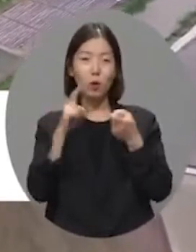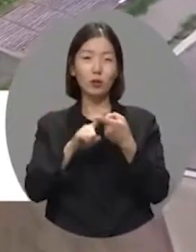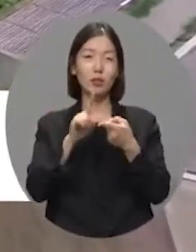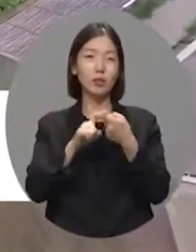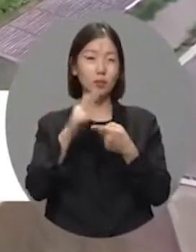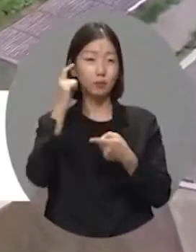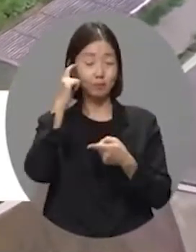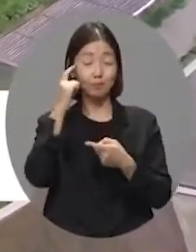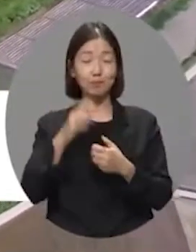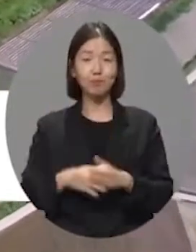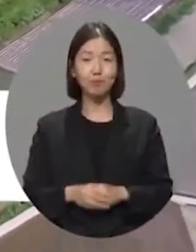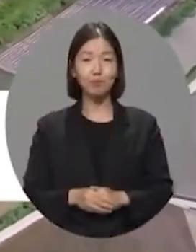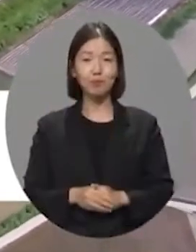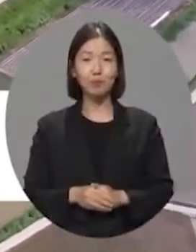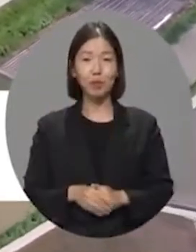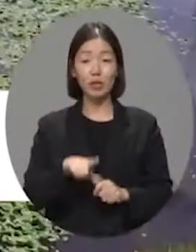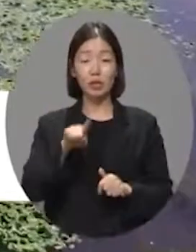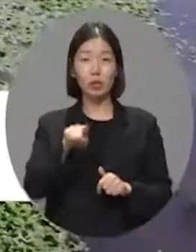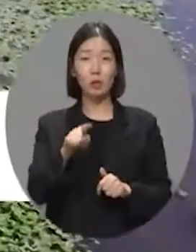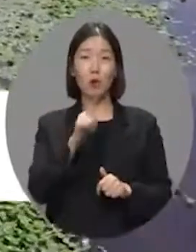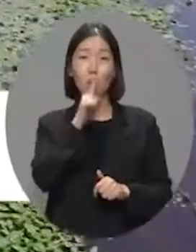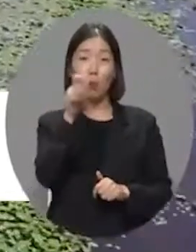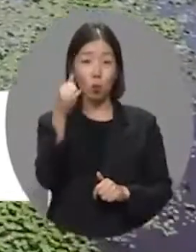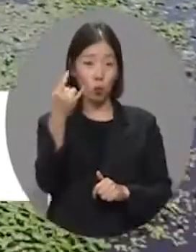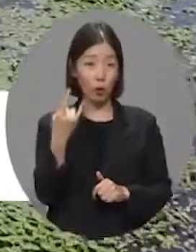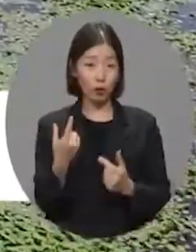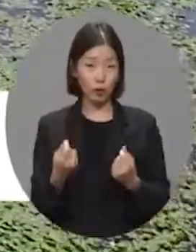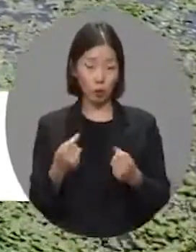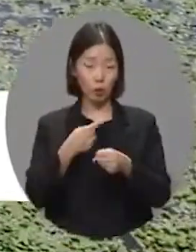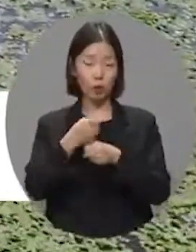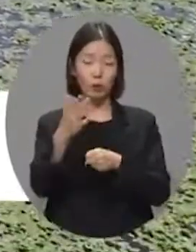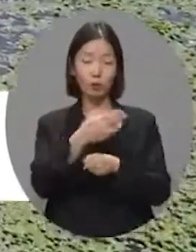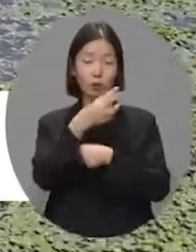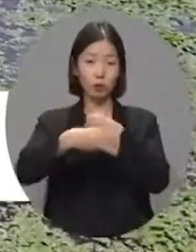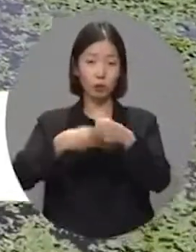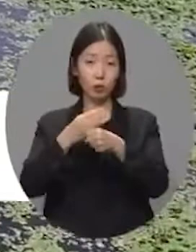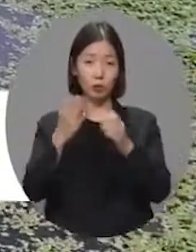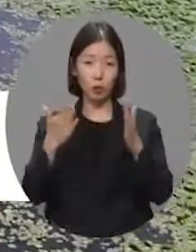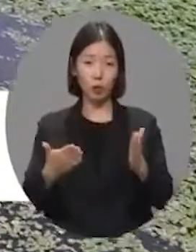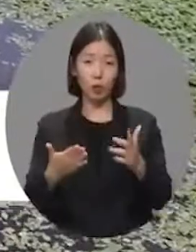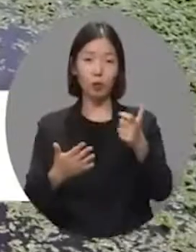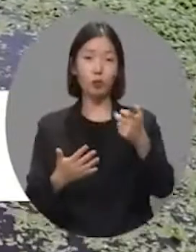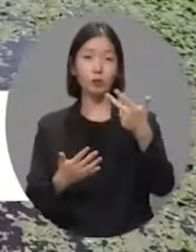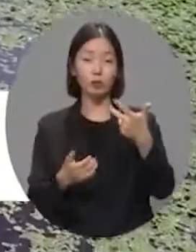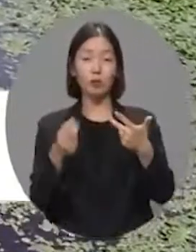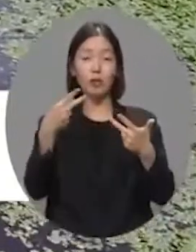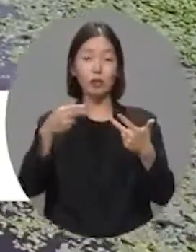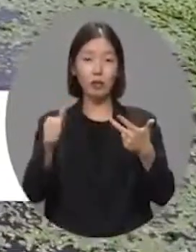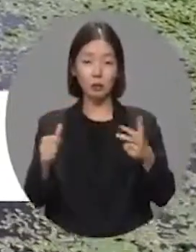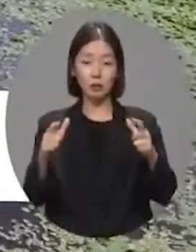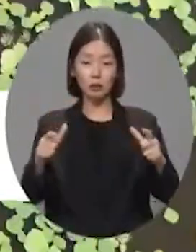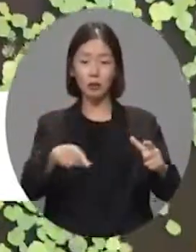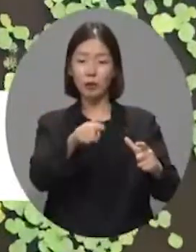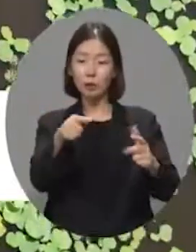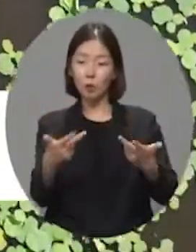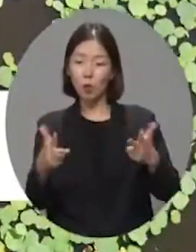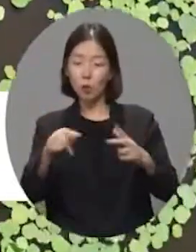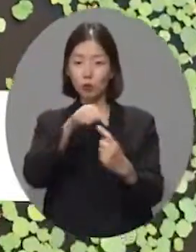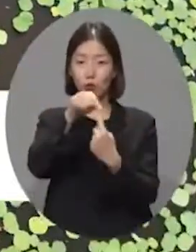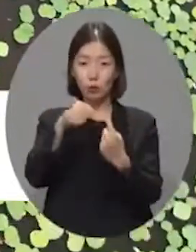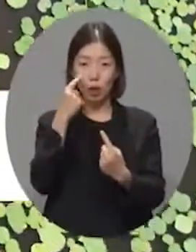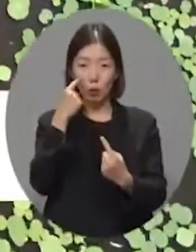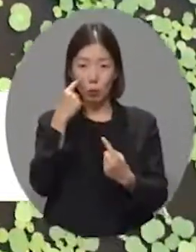모색해 씁니다 애기 사실은 이번 보고회를 토대로 내년부터 3년간 67 헥타르 규모의 지방 정원으로 운영한